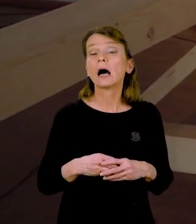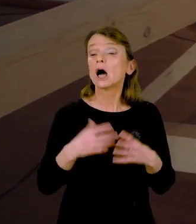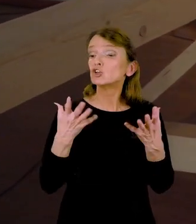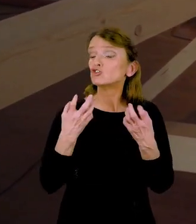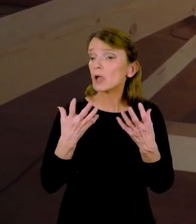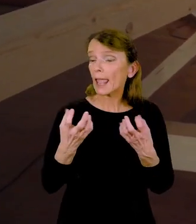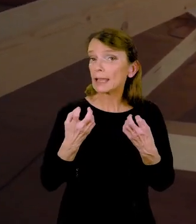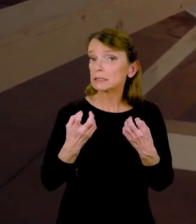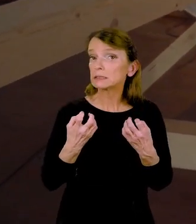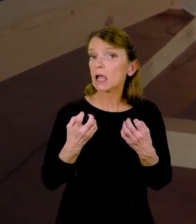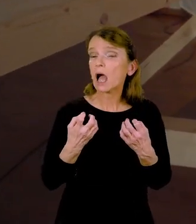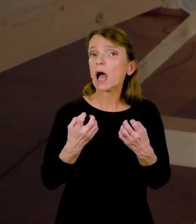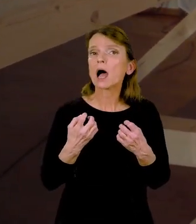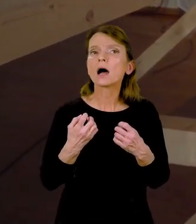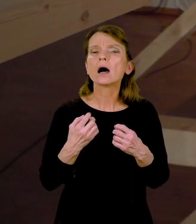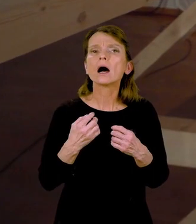Želja.